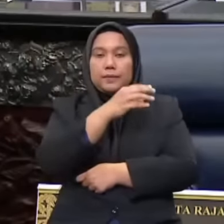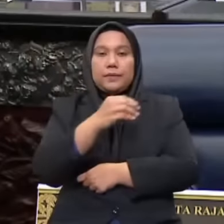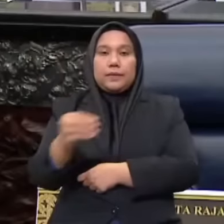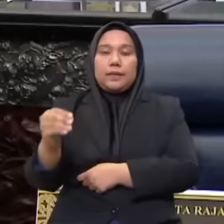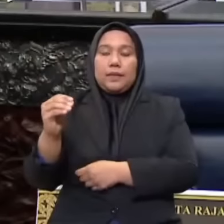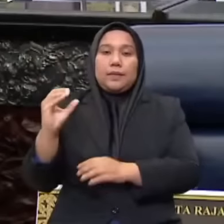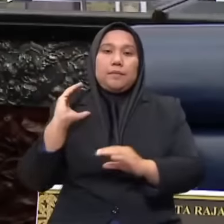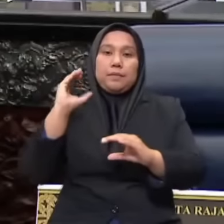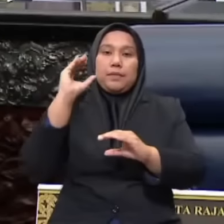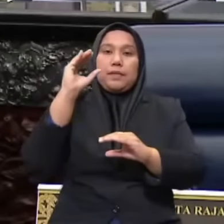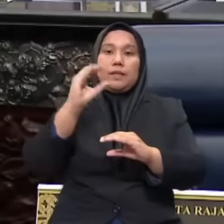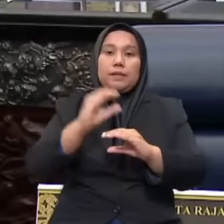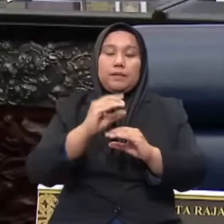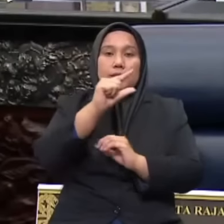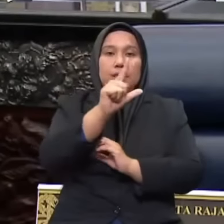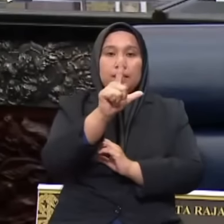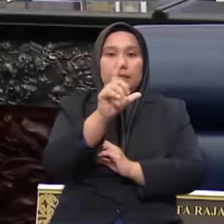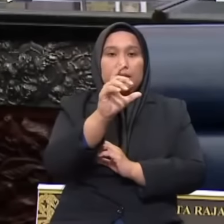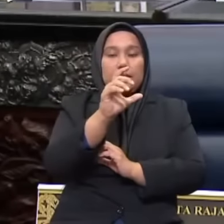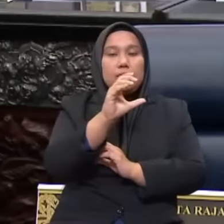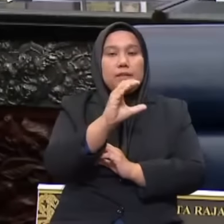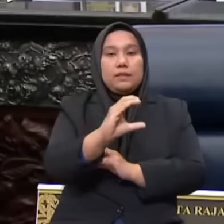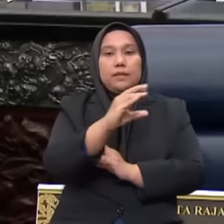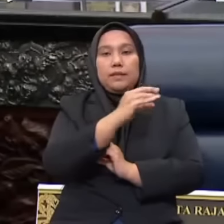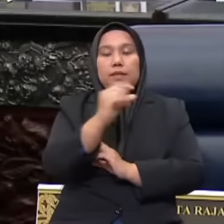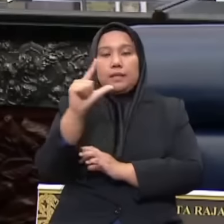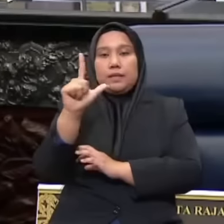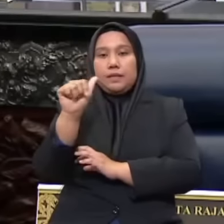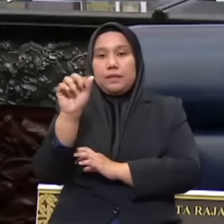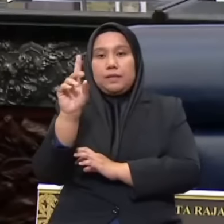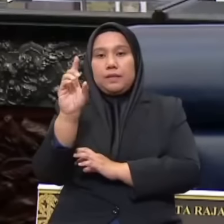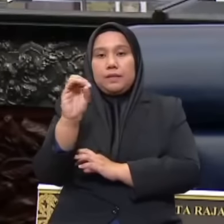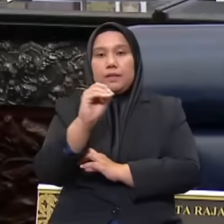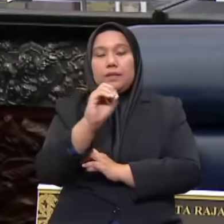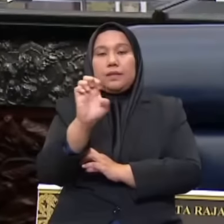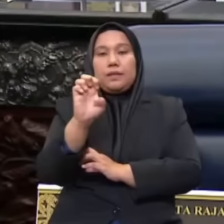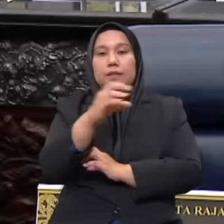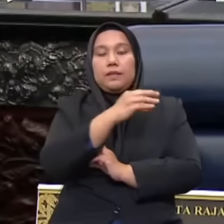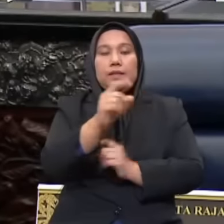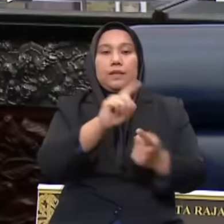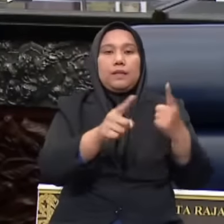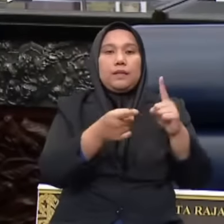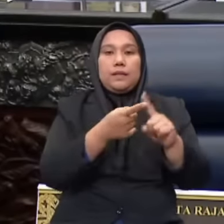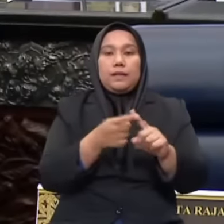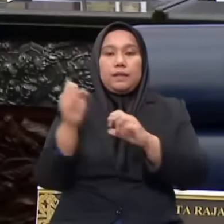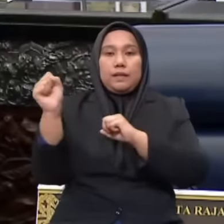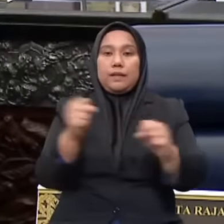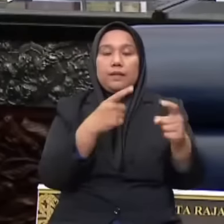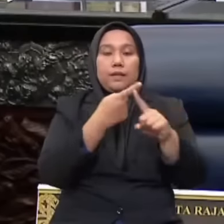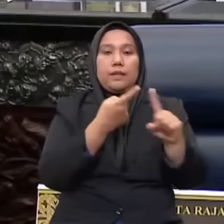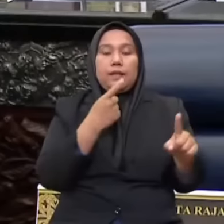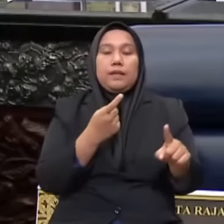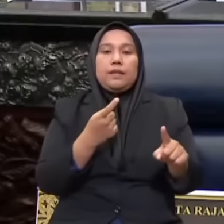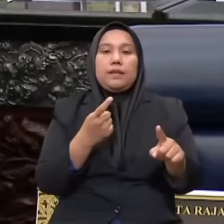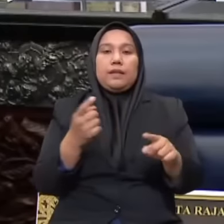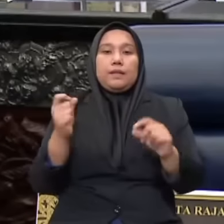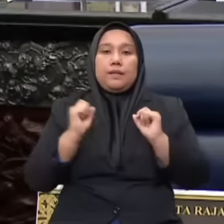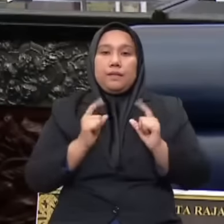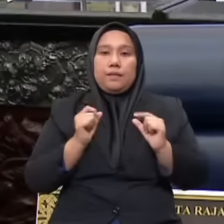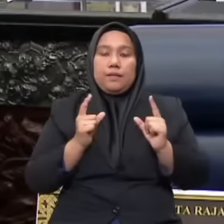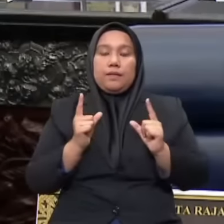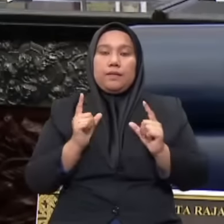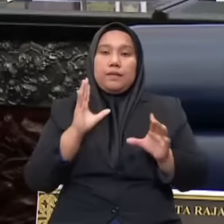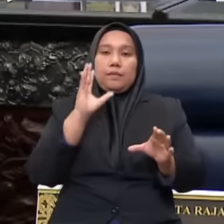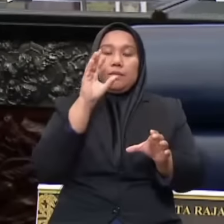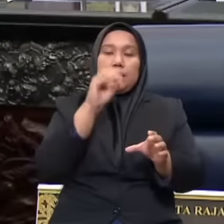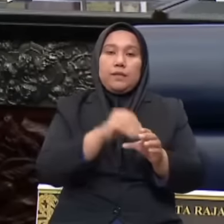pelaburan kerajaan, JLC dan GLICS, serta rakan-rakan strategik daripada pihak swasta, termasuklah daripada bukan Bumi